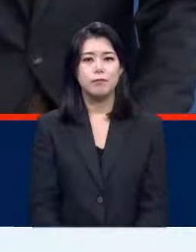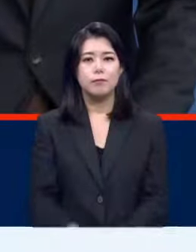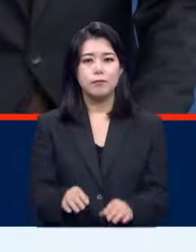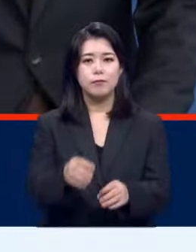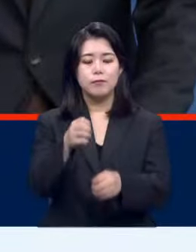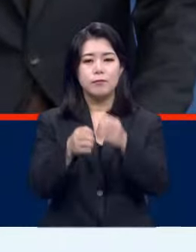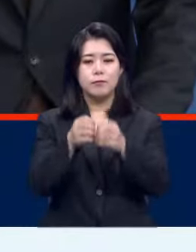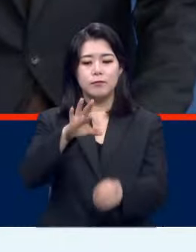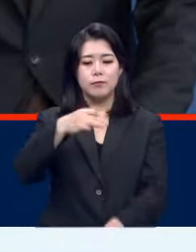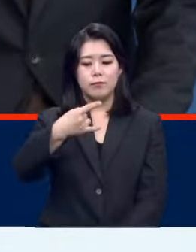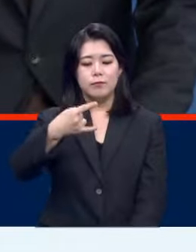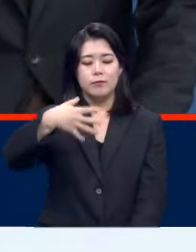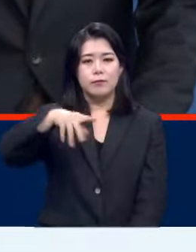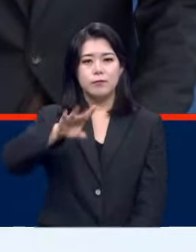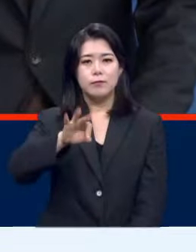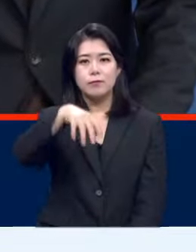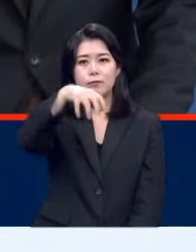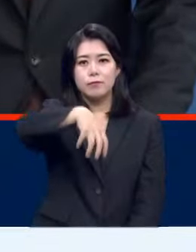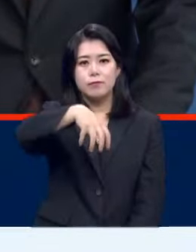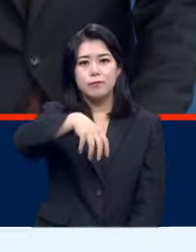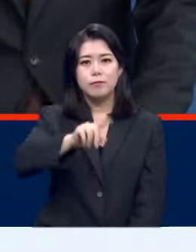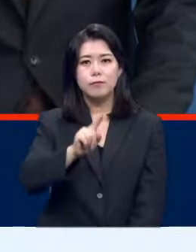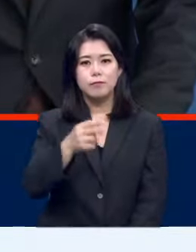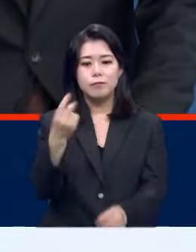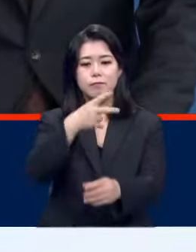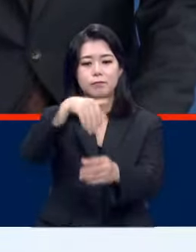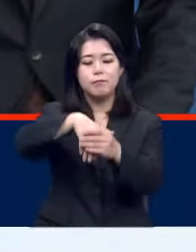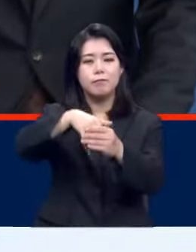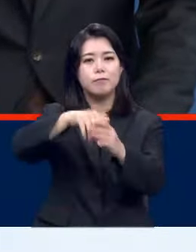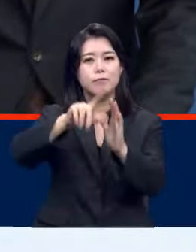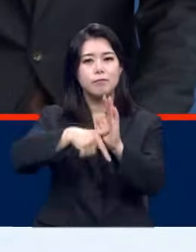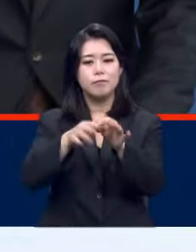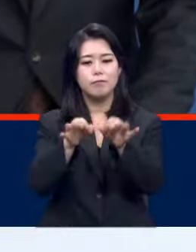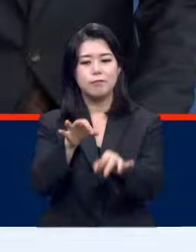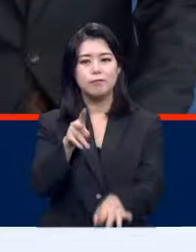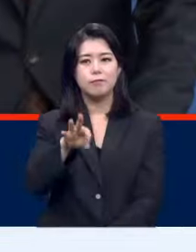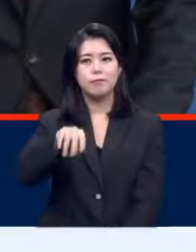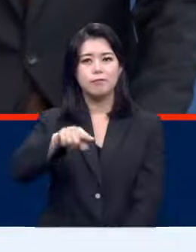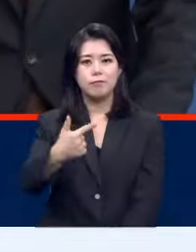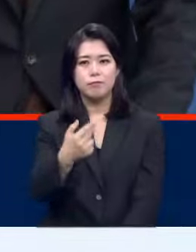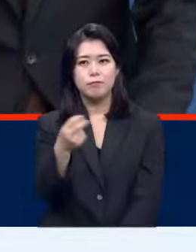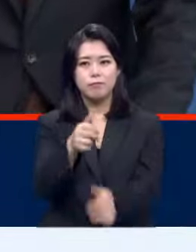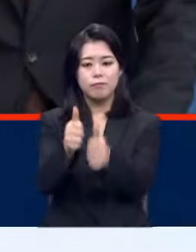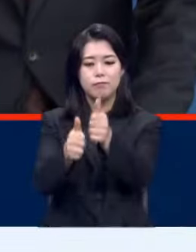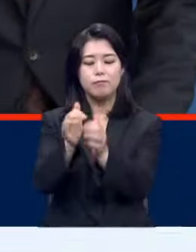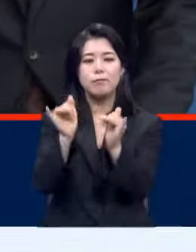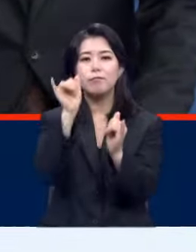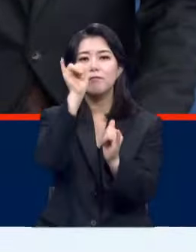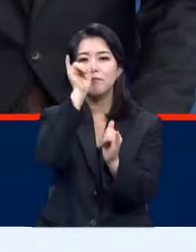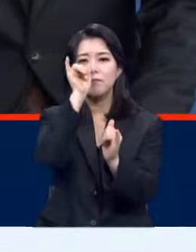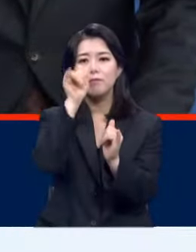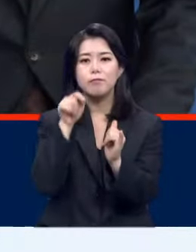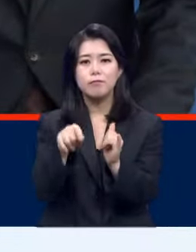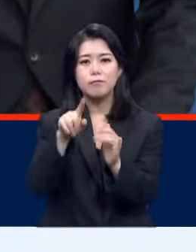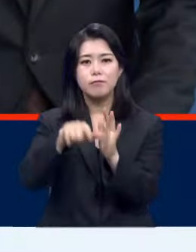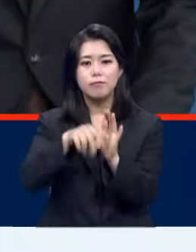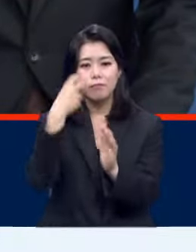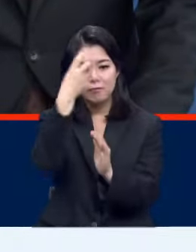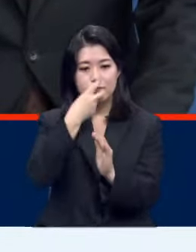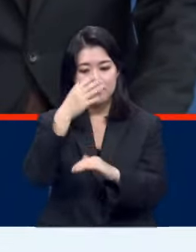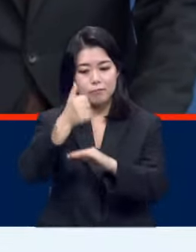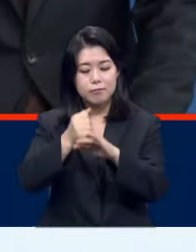의창구 같은 경우에는 지금이 문제가 되고 있는 보궐 선거에 김영선 의원과 그 경쟁자가 있었습니다 근데 당시에 여론 조사를